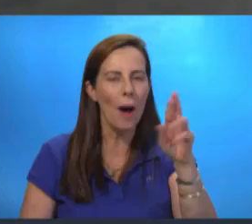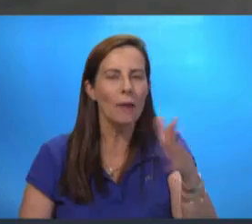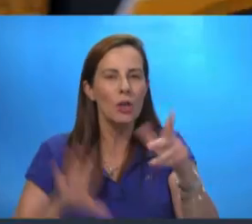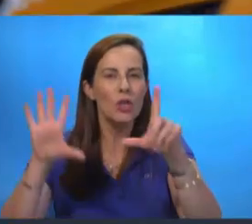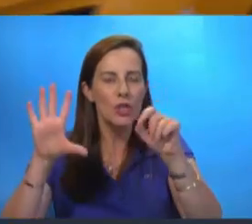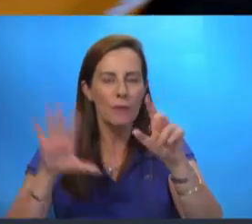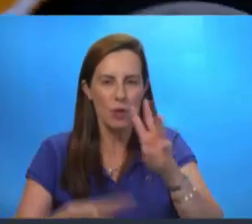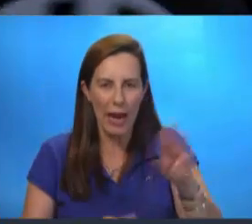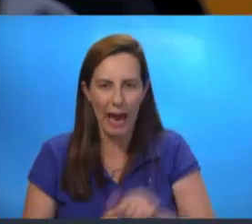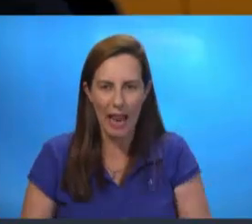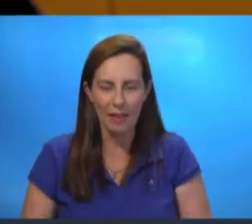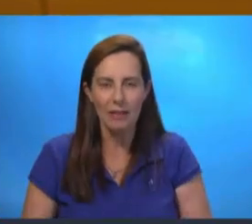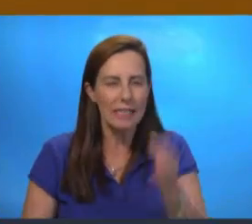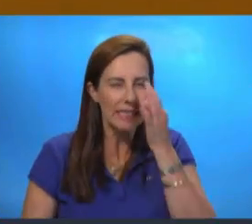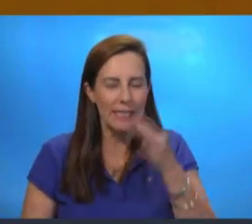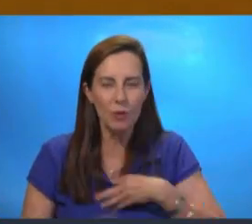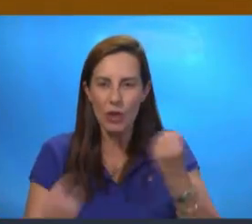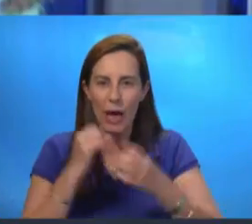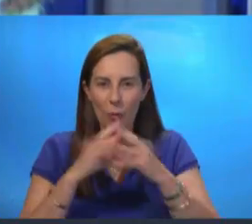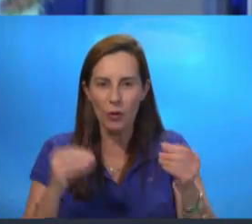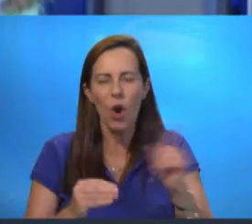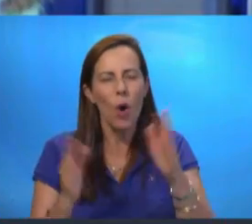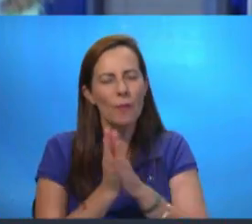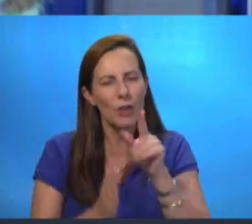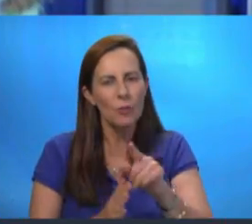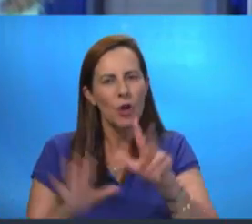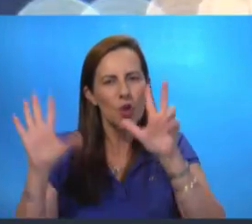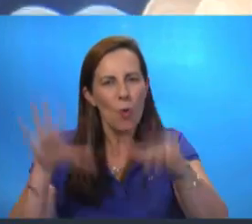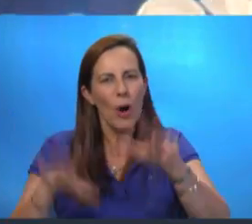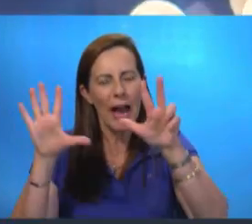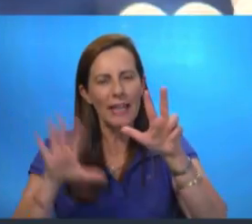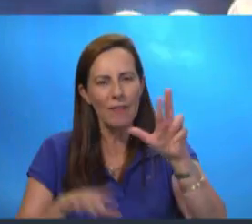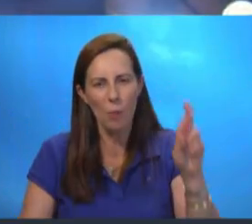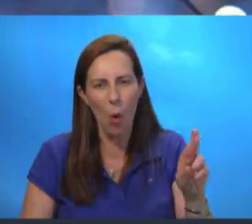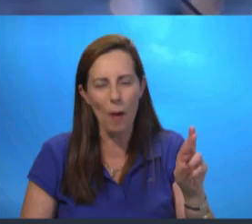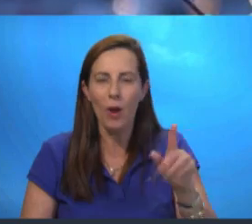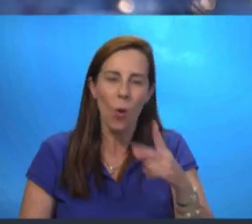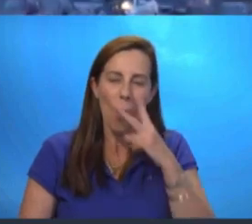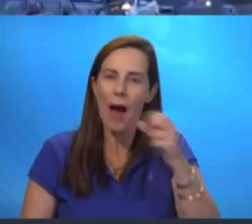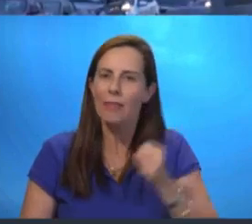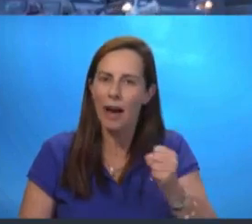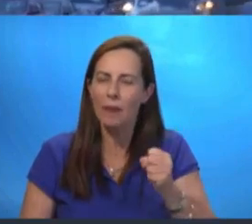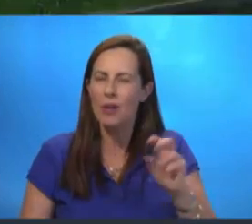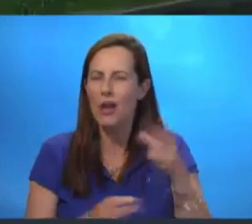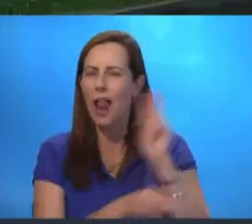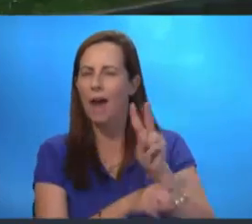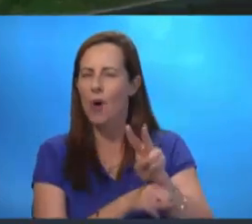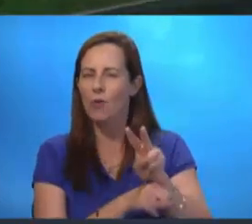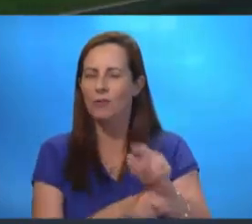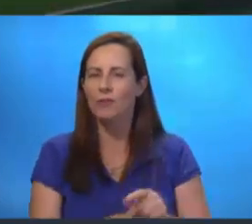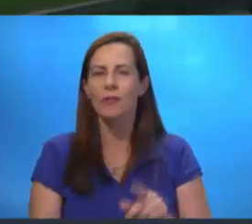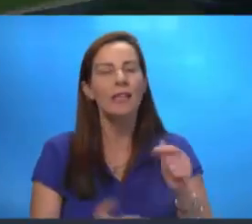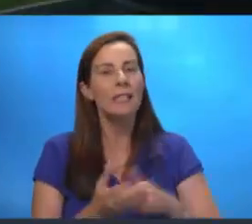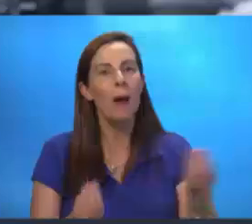שקלים. שימו לב שנהג המונית לא מבקש מכם 8,000 רובל, כי הוא ראה תיירים שקל לעבוד עליהם. סיבה